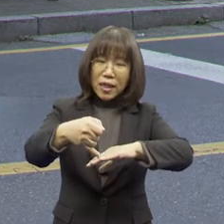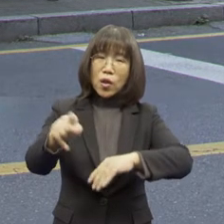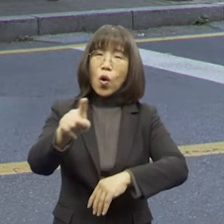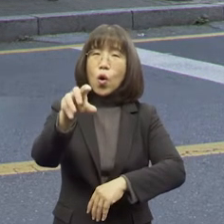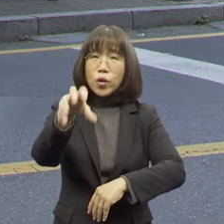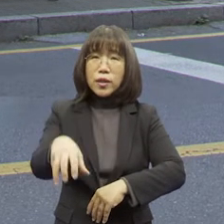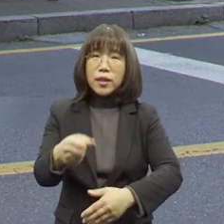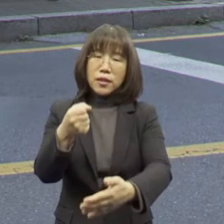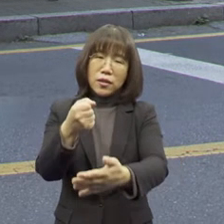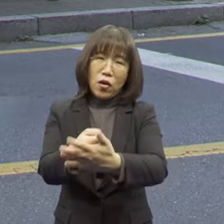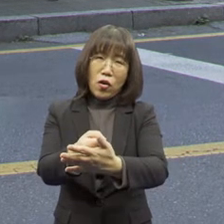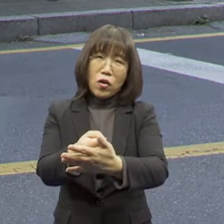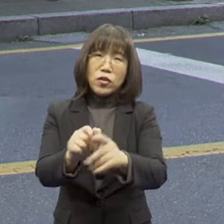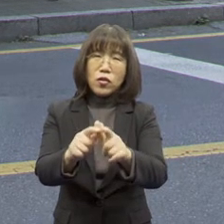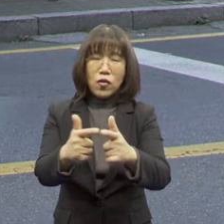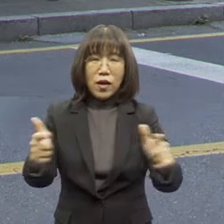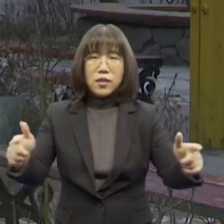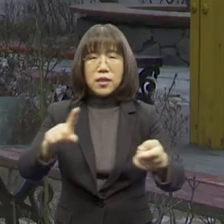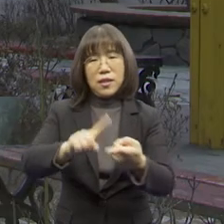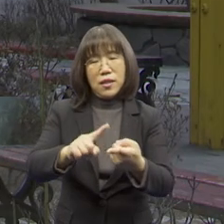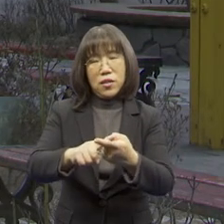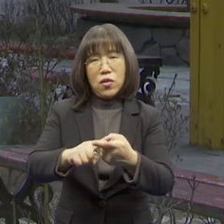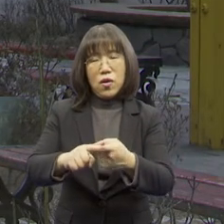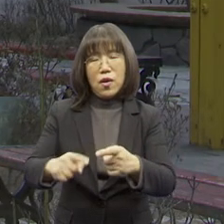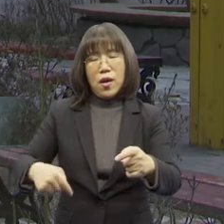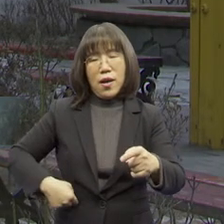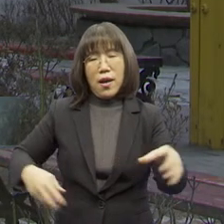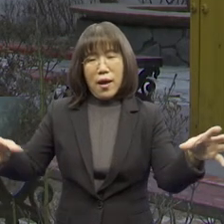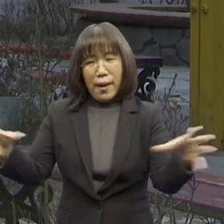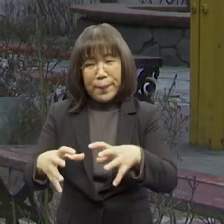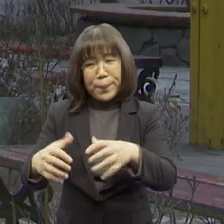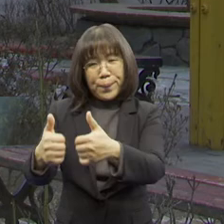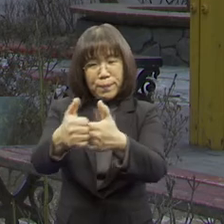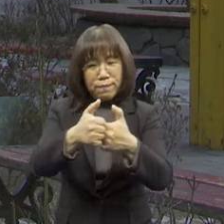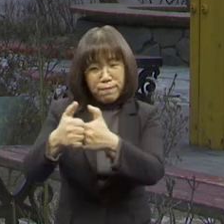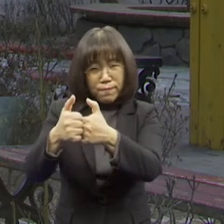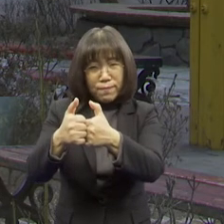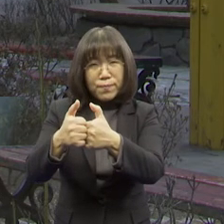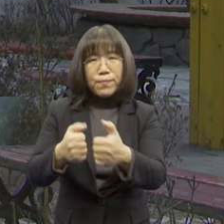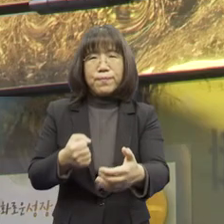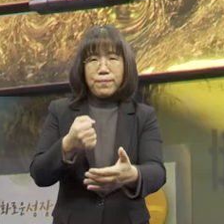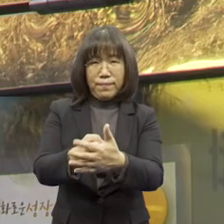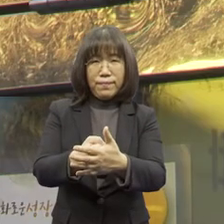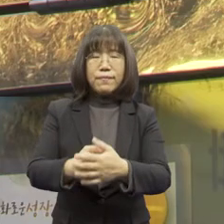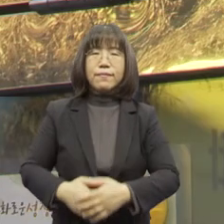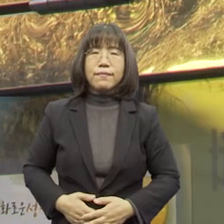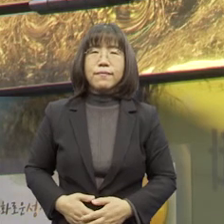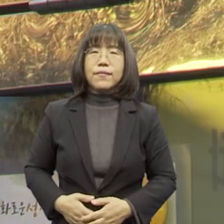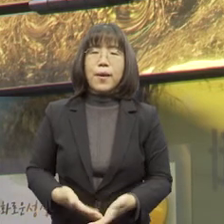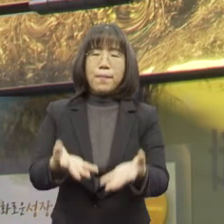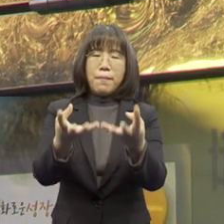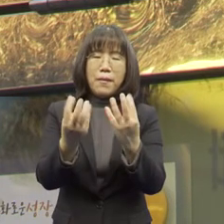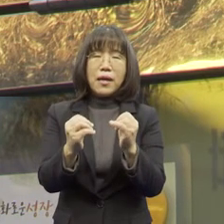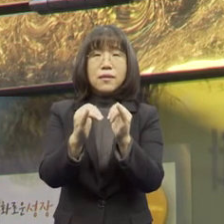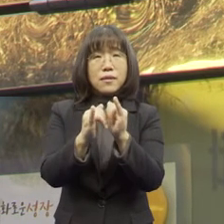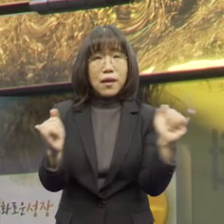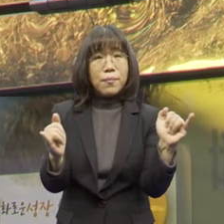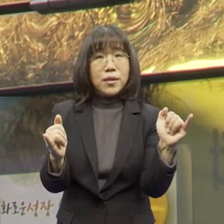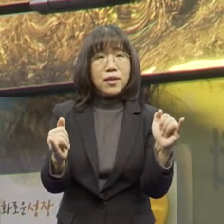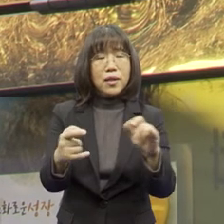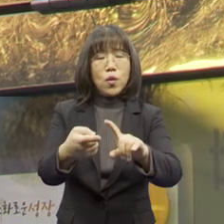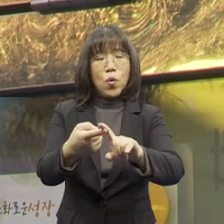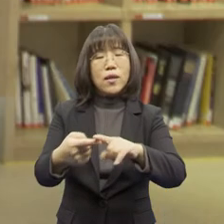디자인부터 장소 선정, 게시판 내용까지 모두가 함께 머리를 맞대 만들어냈습니다. 보다